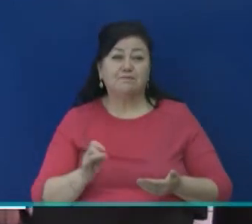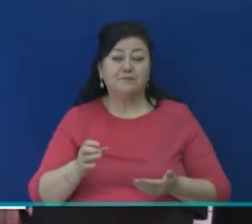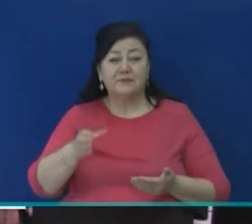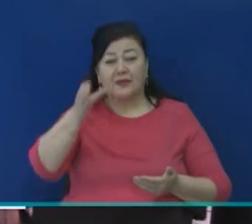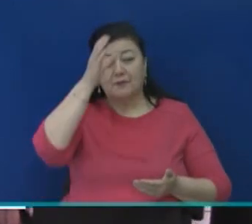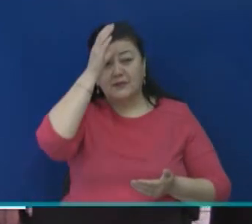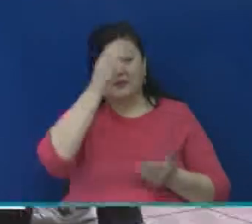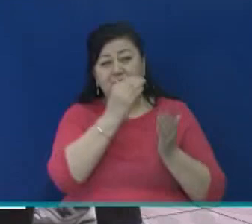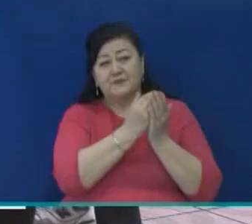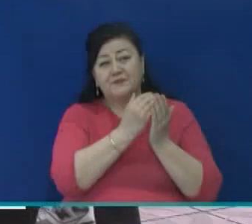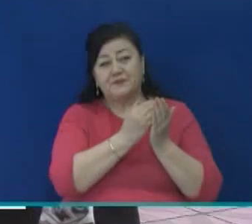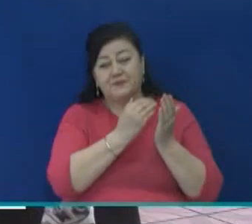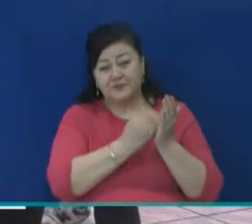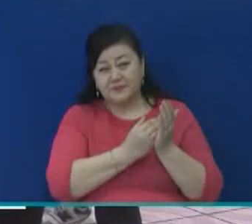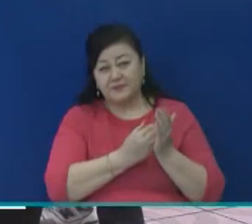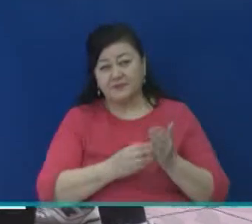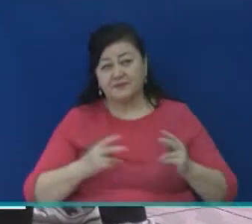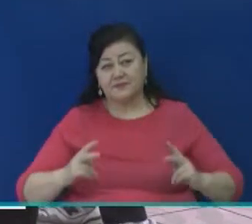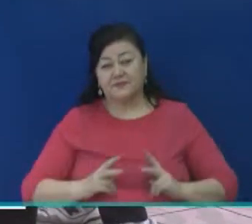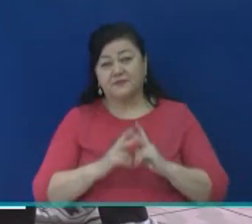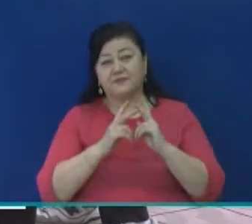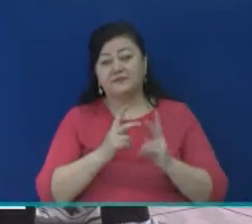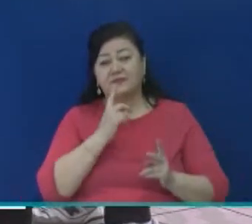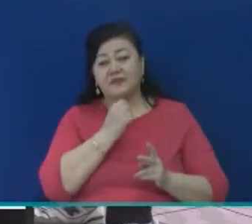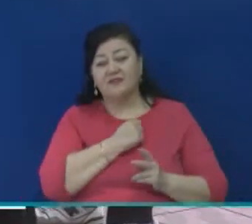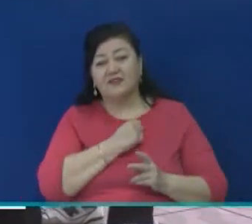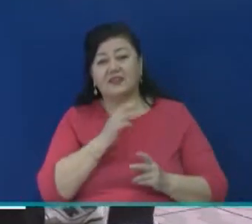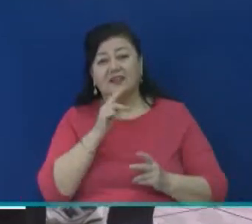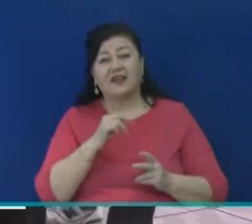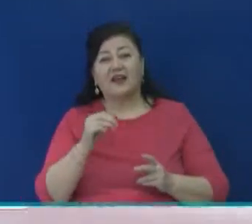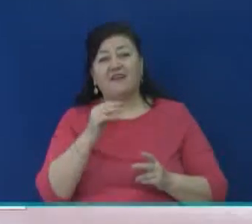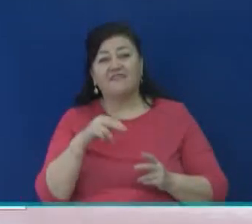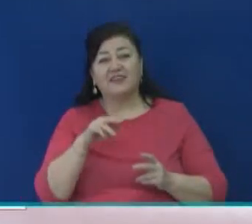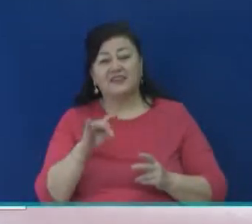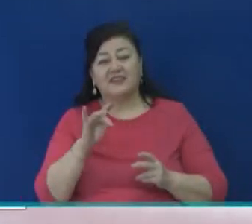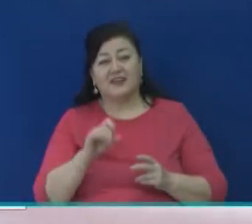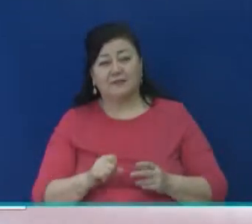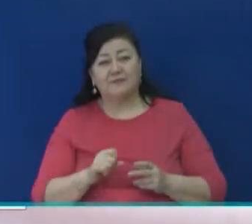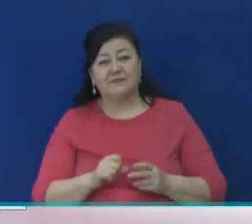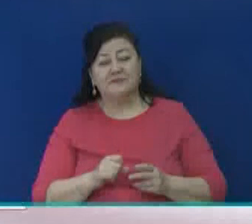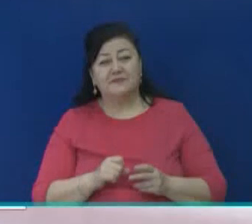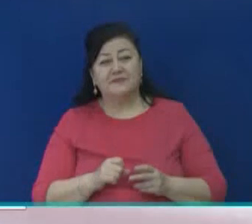образовательных программах альхам университете военные кафедры Алихан и университете